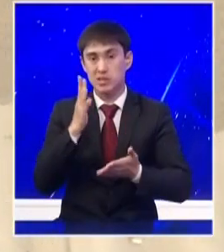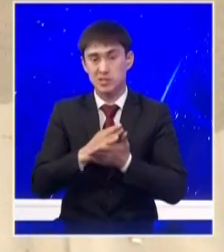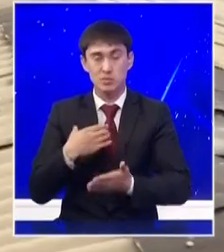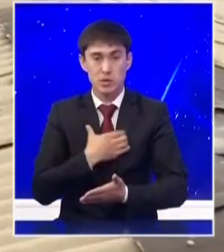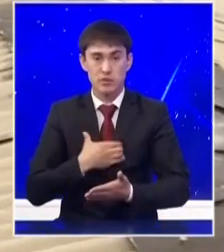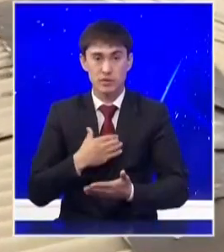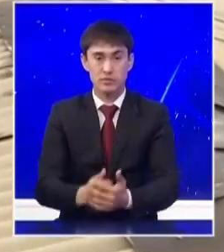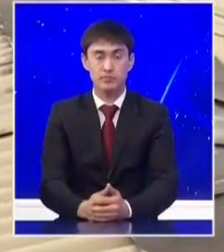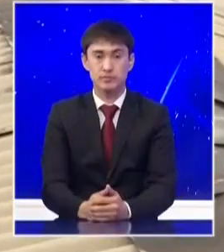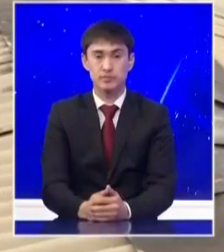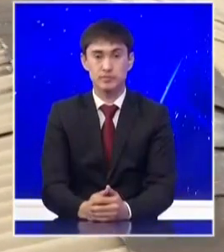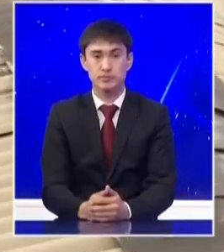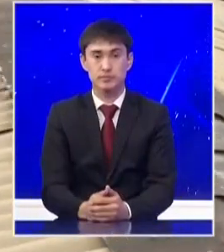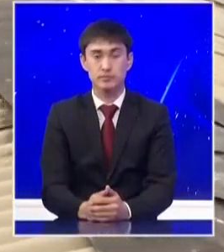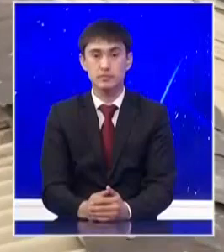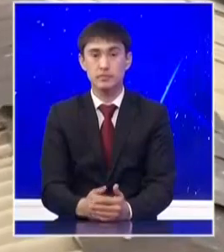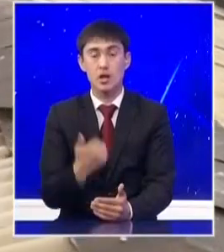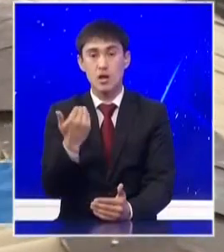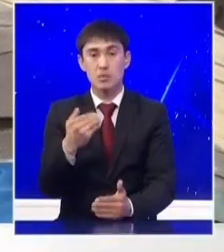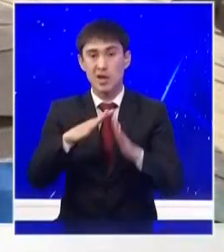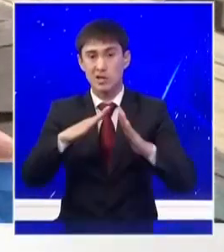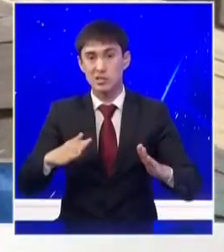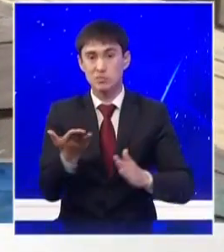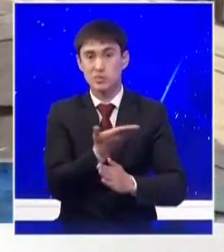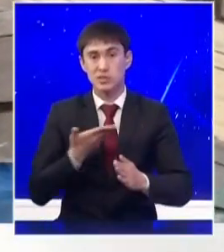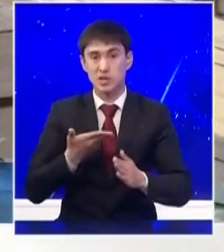алаңдаулы. Мына крыша бізде апаттық жағдай болғаннан кейін осы мына